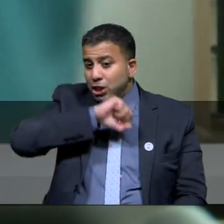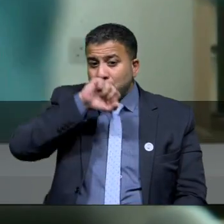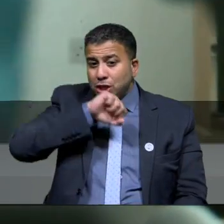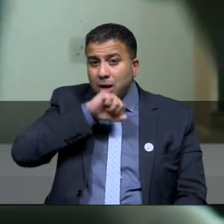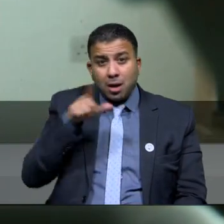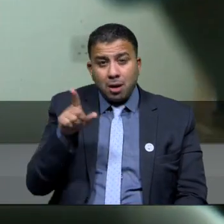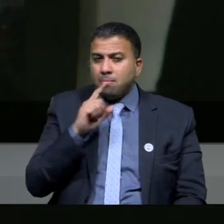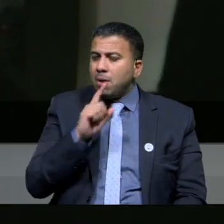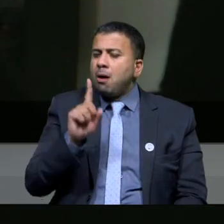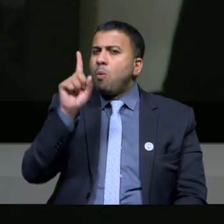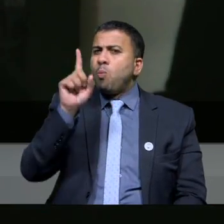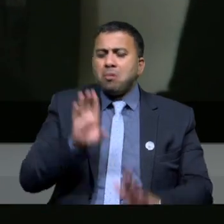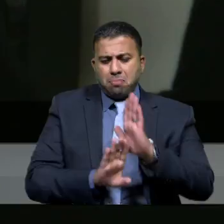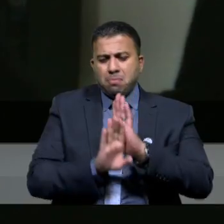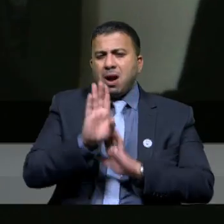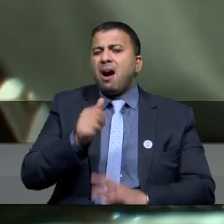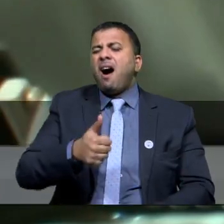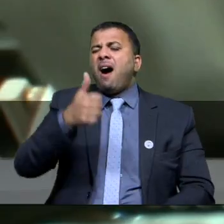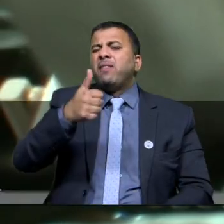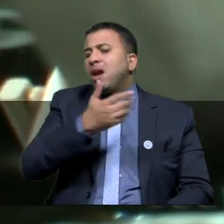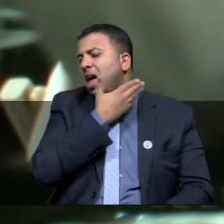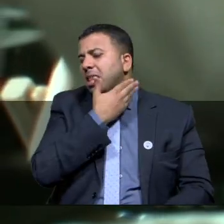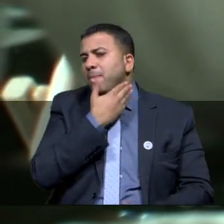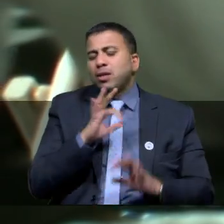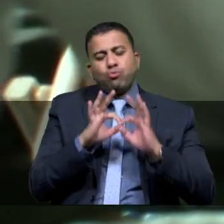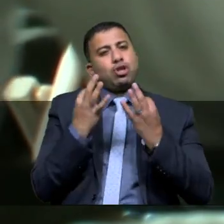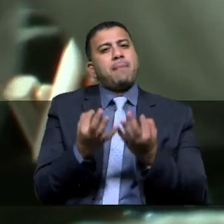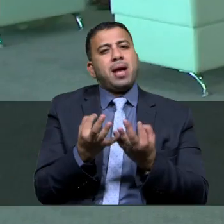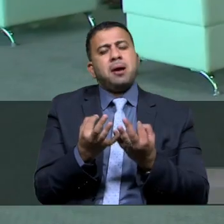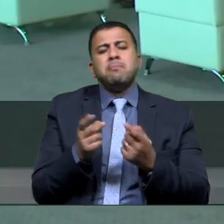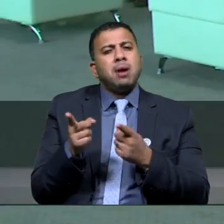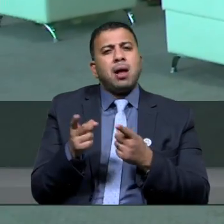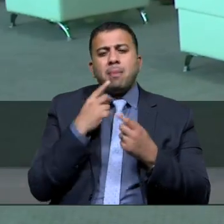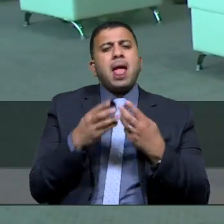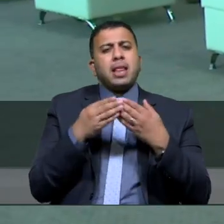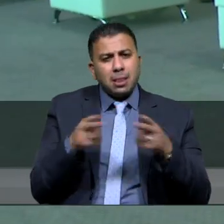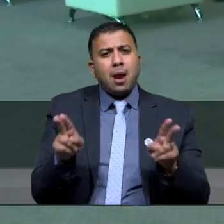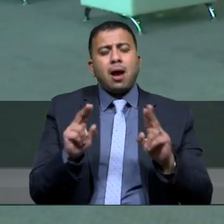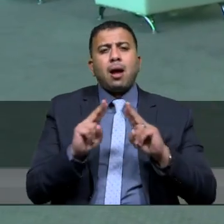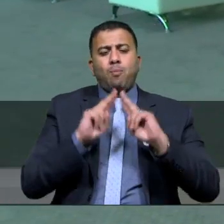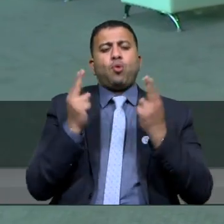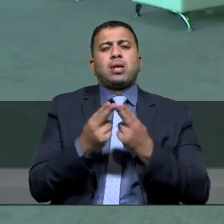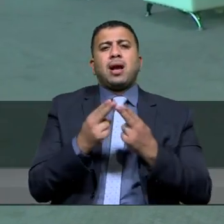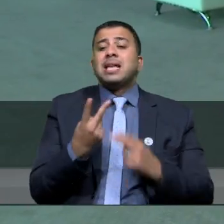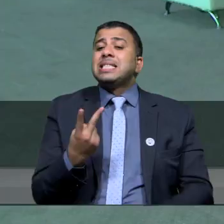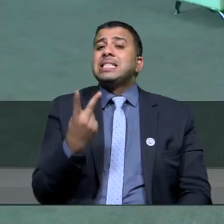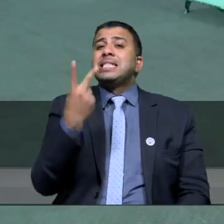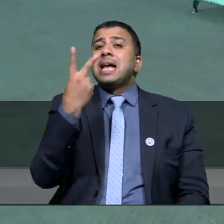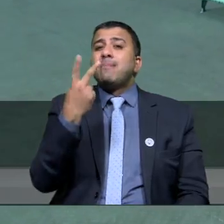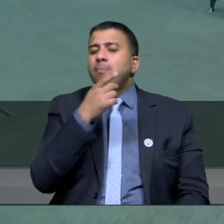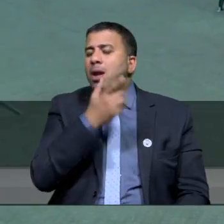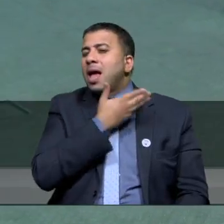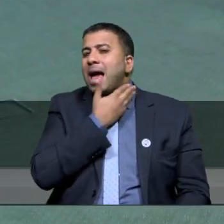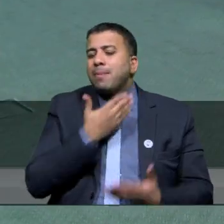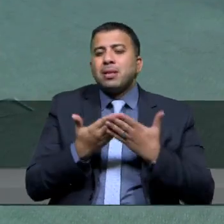رائدة في تقديم أفضل الخدمات المجتمعية، ومنها انطلق الملتقى الدولي السابع لخدمات